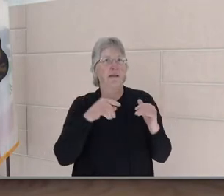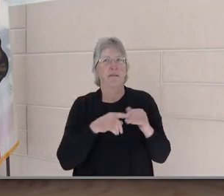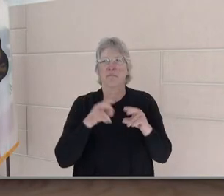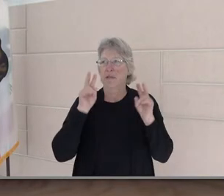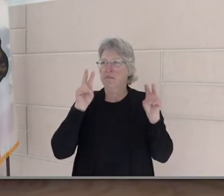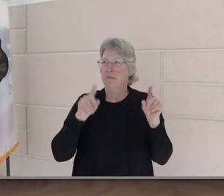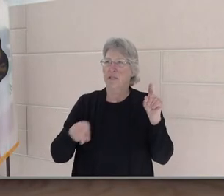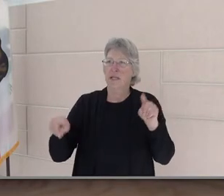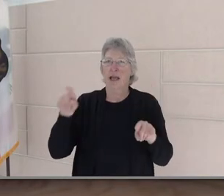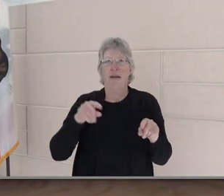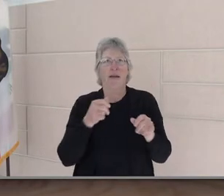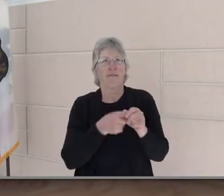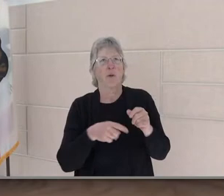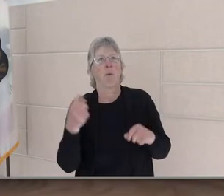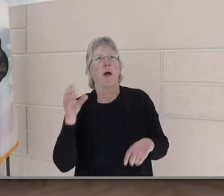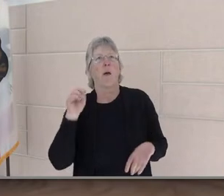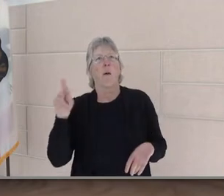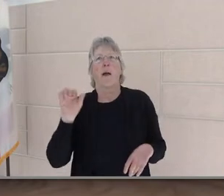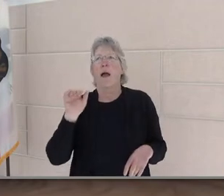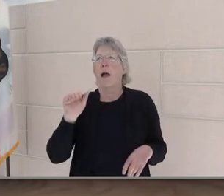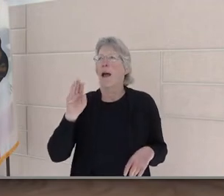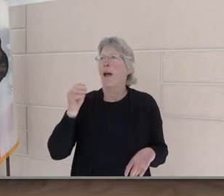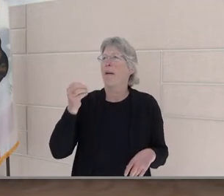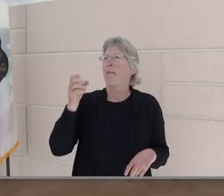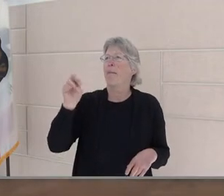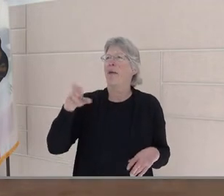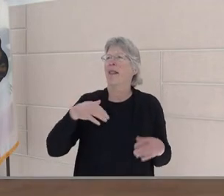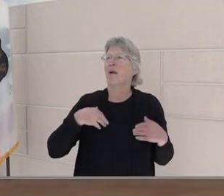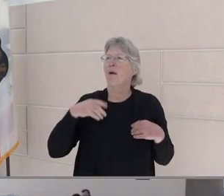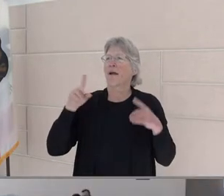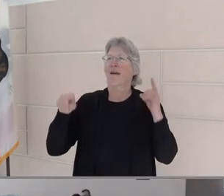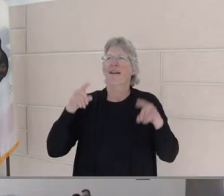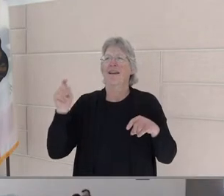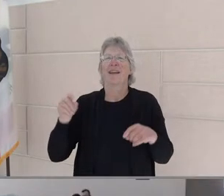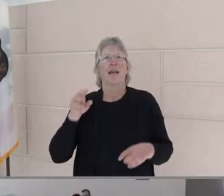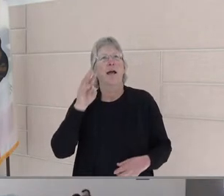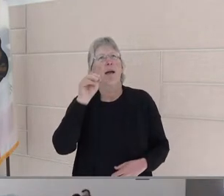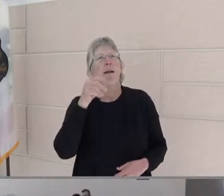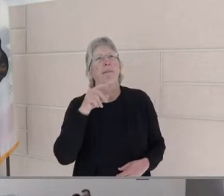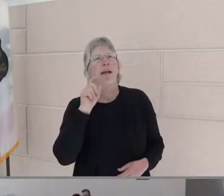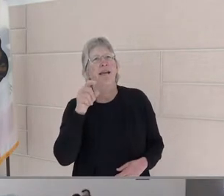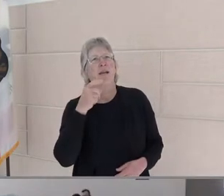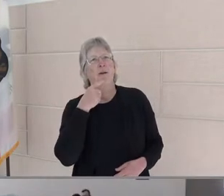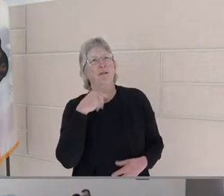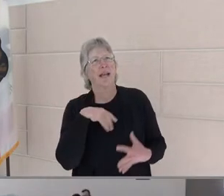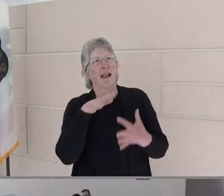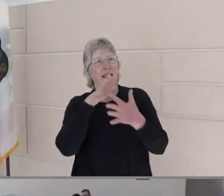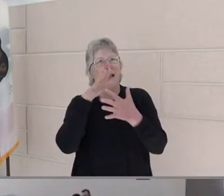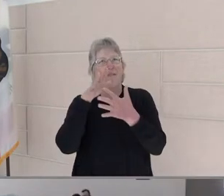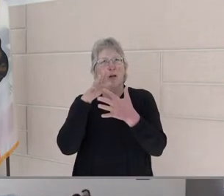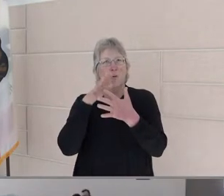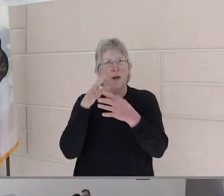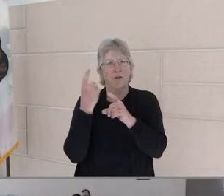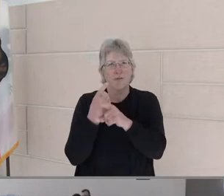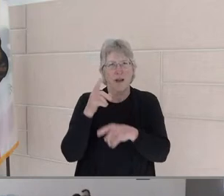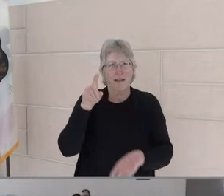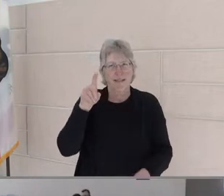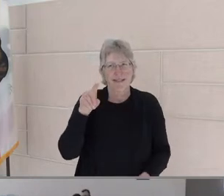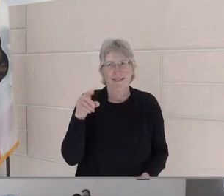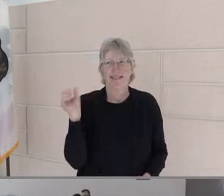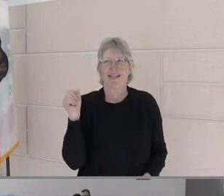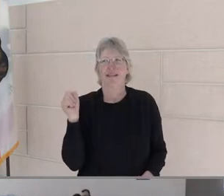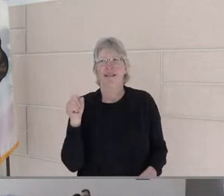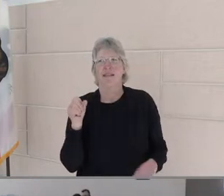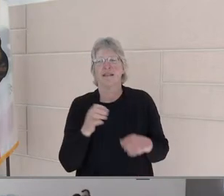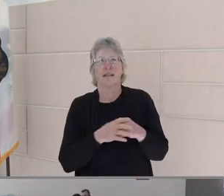ស់សប្បាយណាស់ដោយនាងអាចចូលរួមជាមួយយើងបានលោកមីលឺមានសំណួរអីទេគ្រីស្ទីណារៀនថ្នាក់ទី11អញ្ចឹ